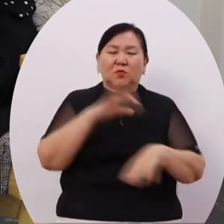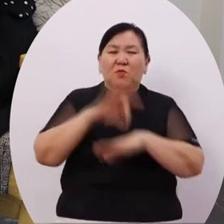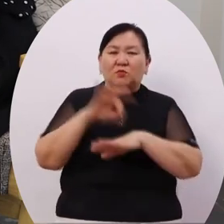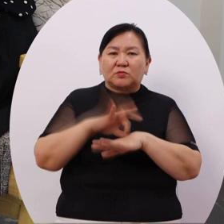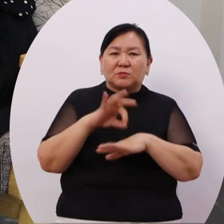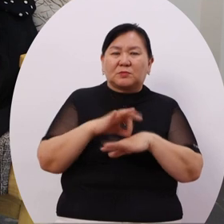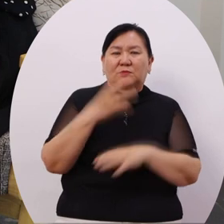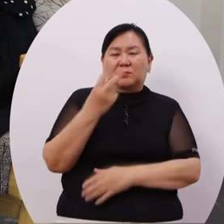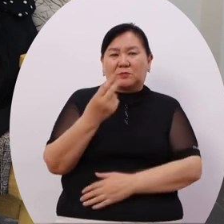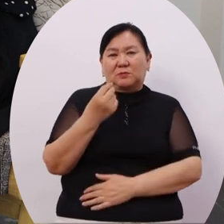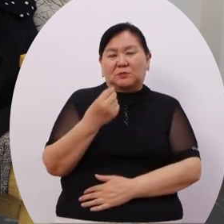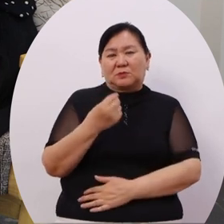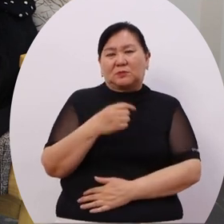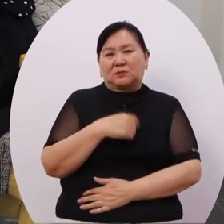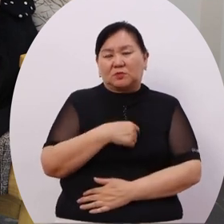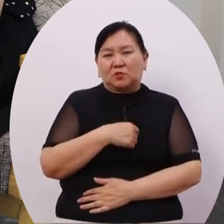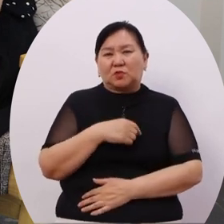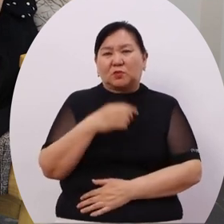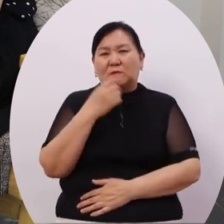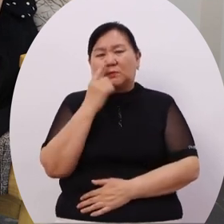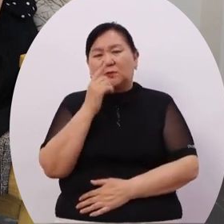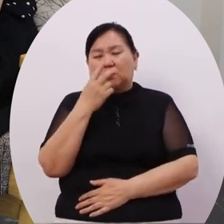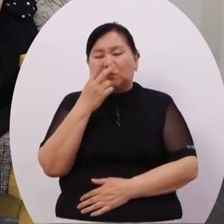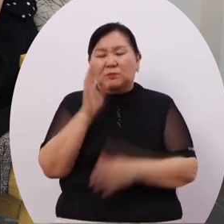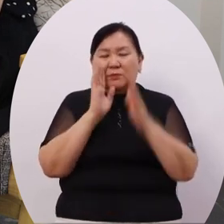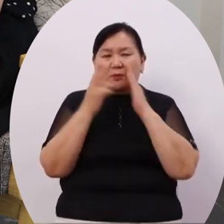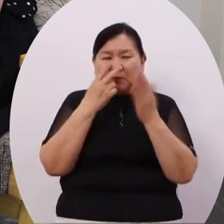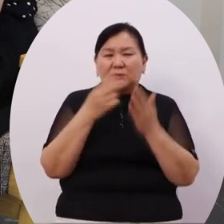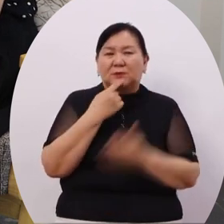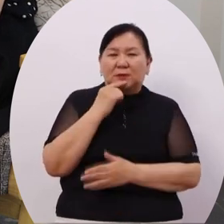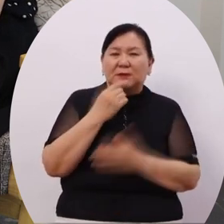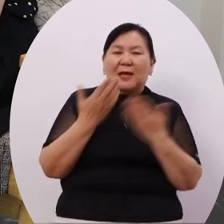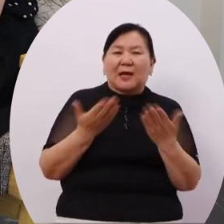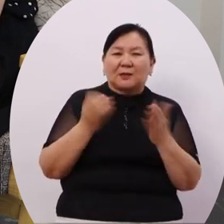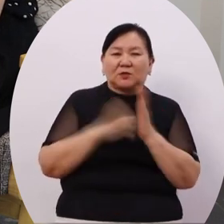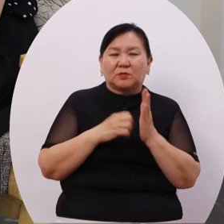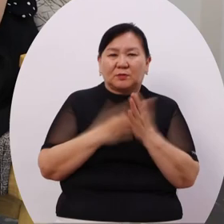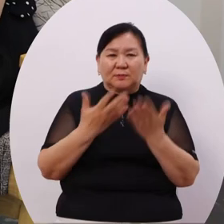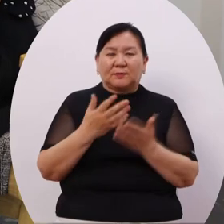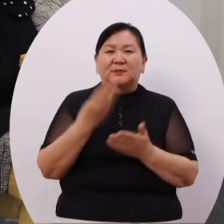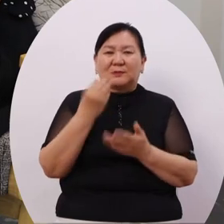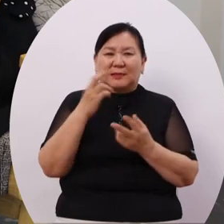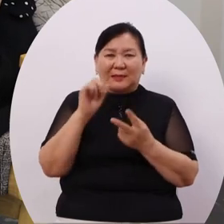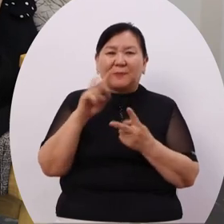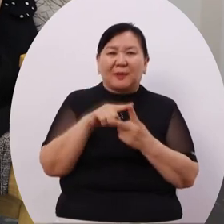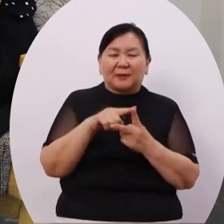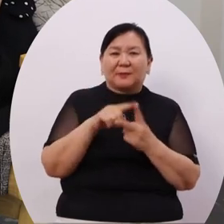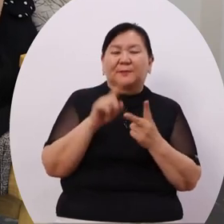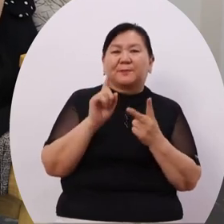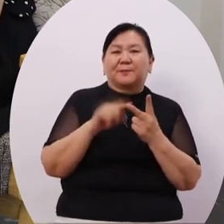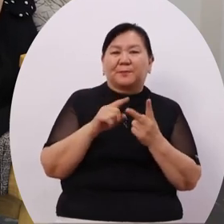зүрх хөвтөд нэг хэсэг үнэнгээс ингээд зүрх хөвтөд тэрийг уншижээсэн. Тий, айгүй хэцүү байна. Яах ёстой вэ гэдэг нэг тийм шалтгаан